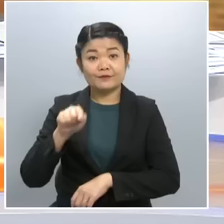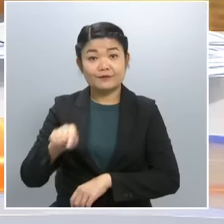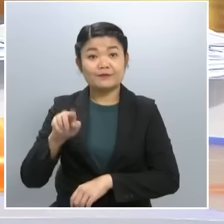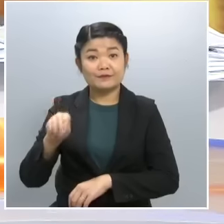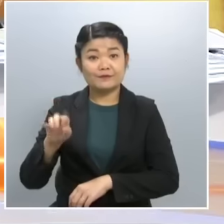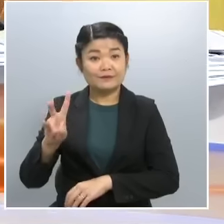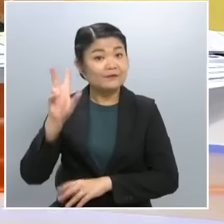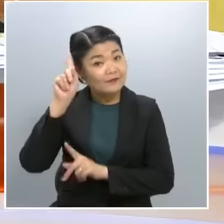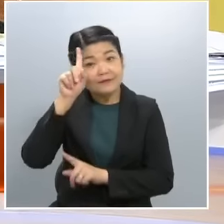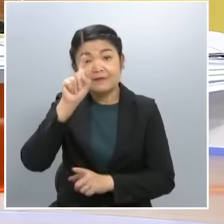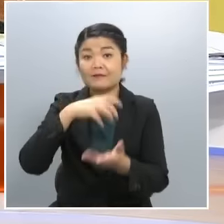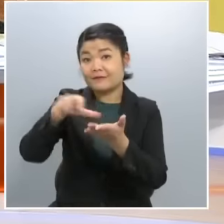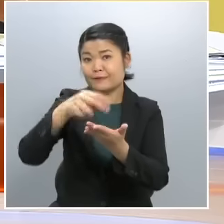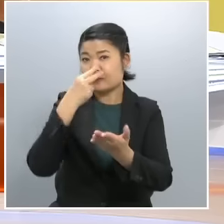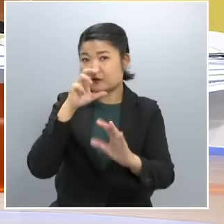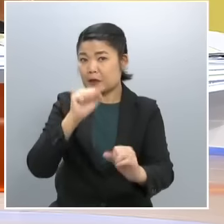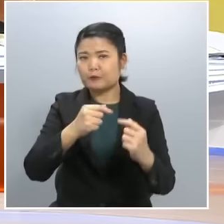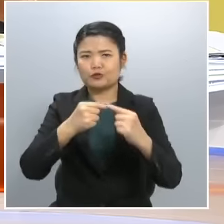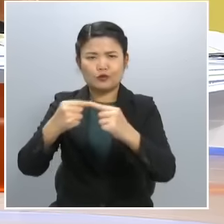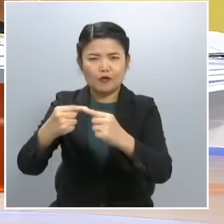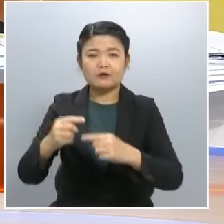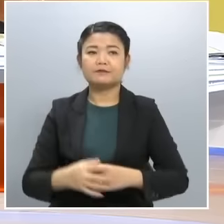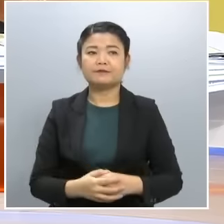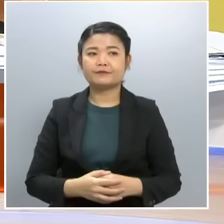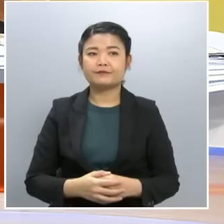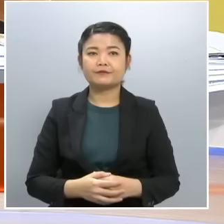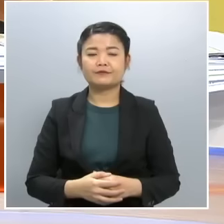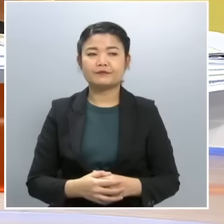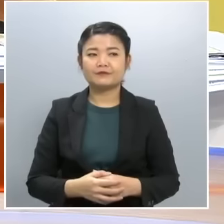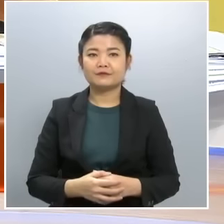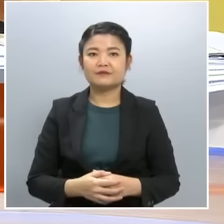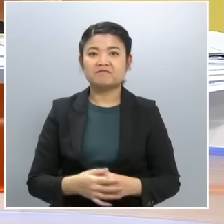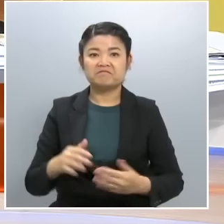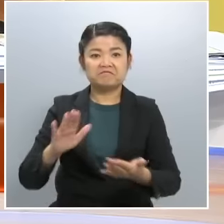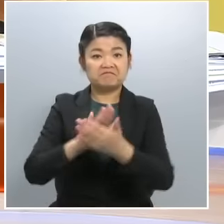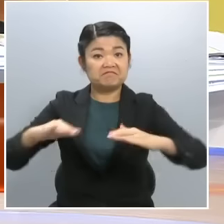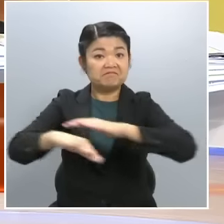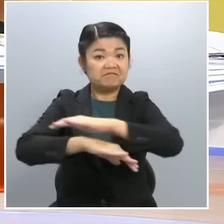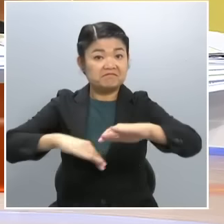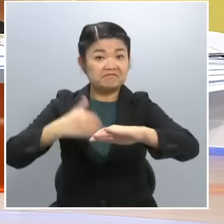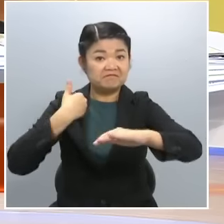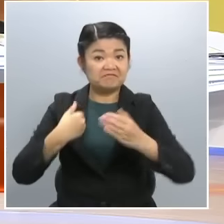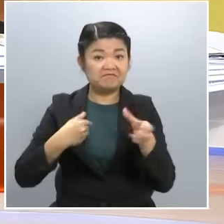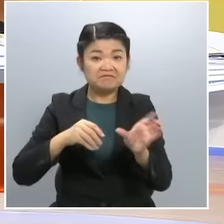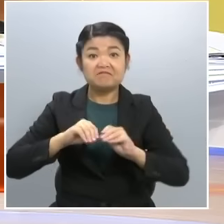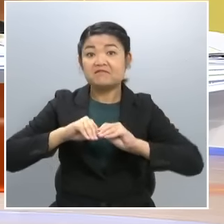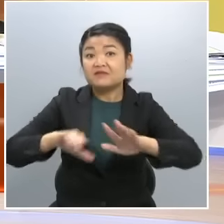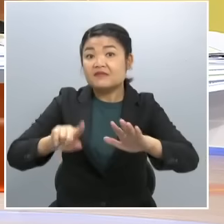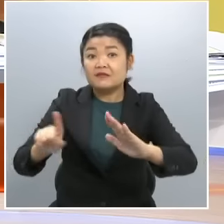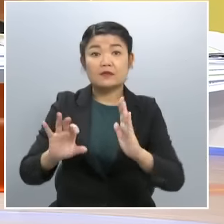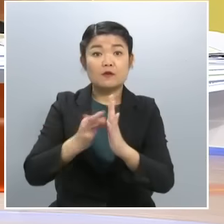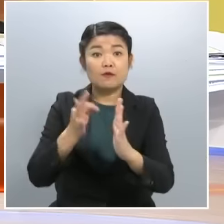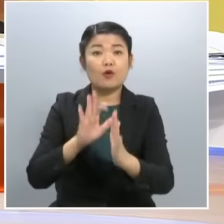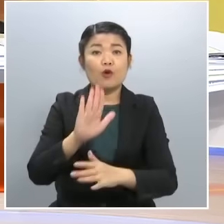ครับอ่ะกลับมาติดตามกันต่อประเด็นเรื่องกรณีมีเอกสารซึ่งถูกโพสต์ผ่านเพจของท่าน